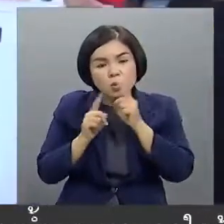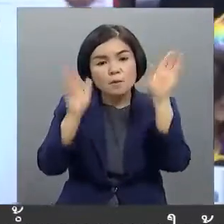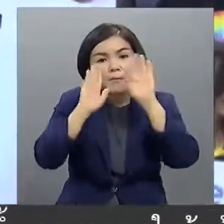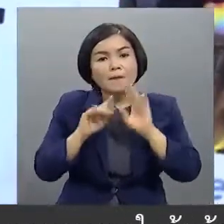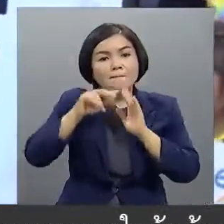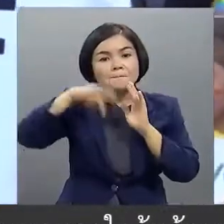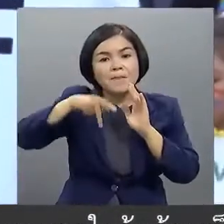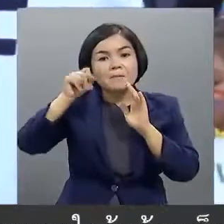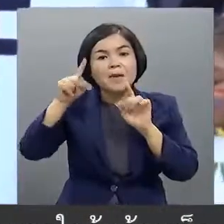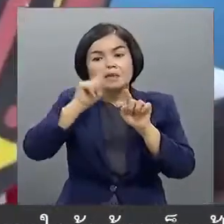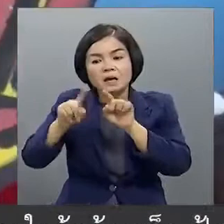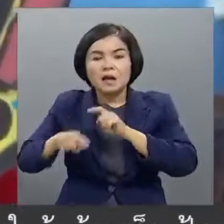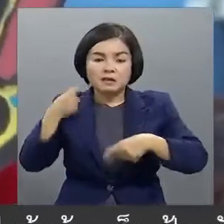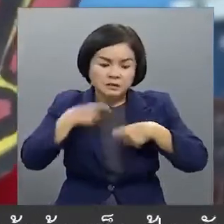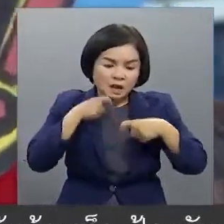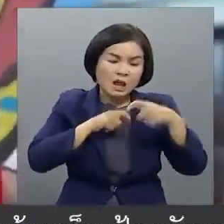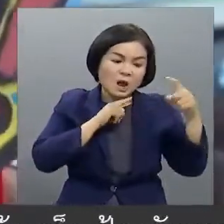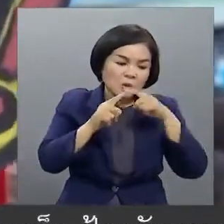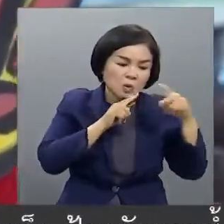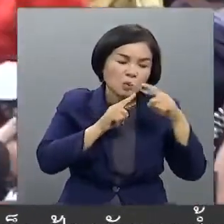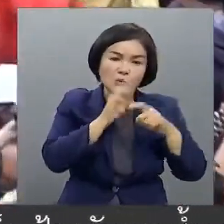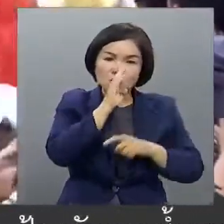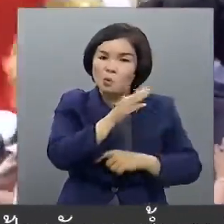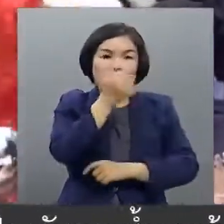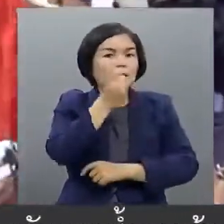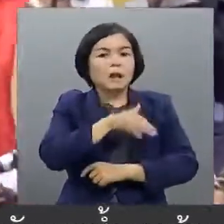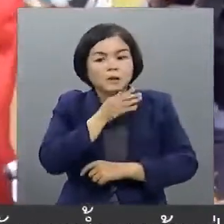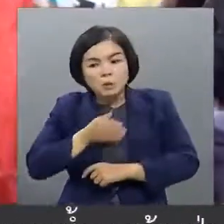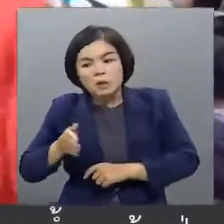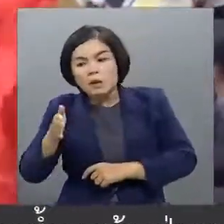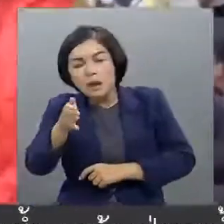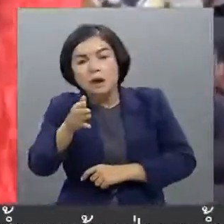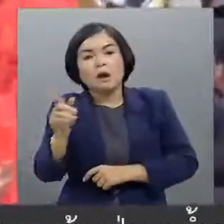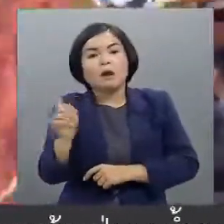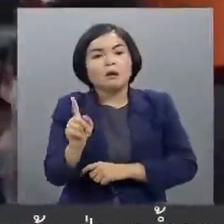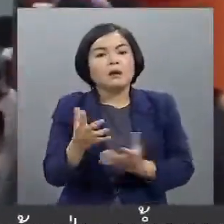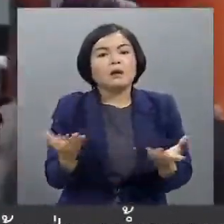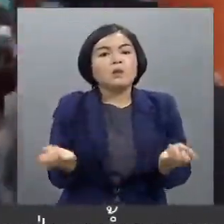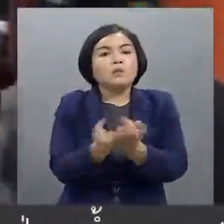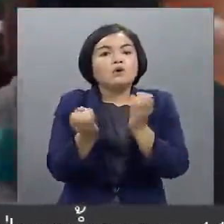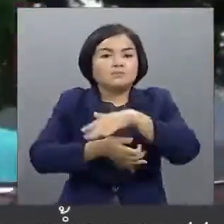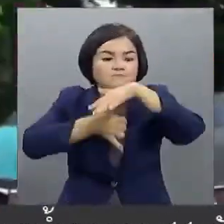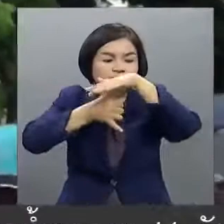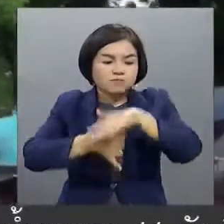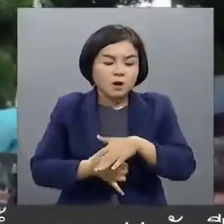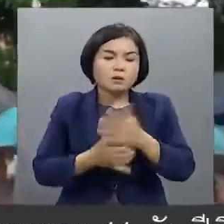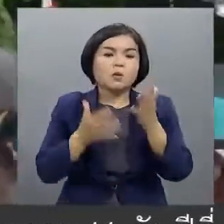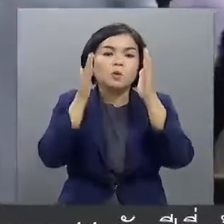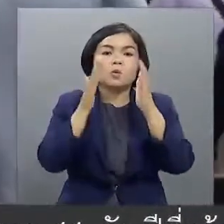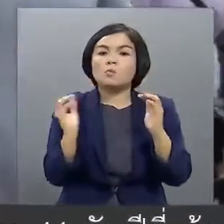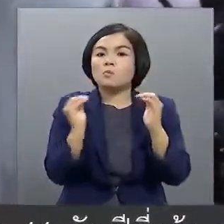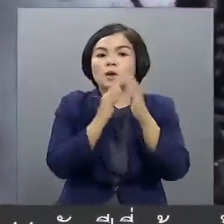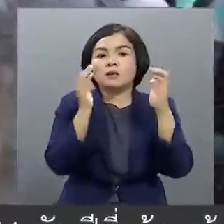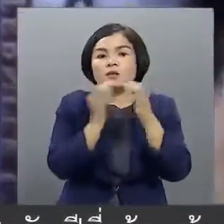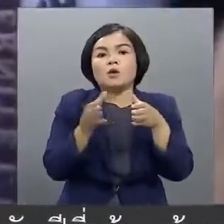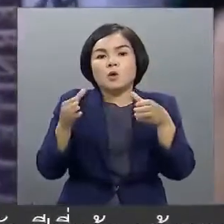ากที่จะนำมาพูดคุยอย่างตรงไปตรงมาหากยังถูกใช้เป็นเครื่องมือลดทอนคุณค่าความเป็นมนุษย์ของกลุ่ม